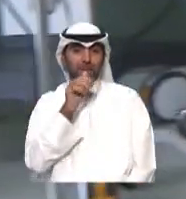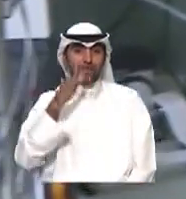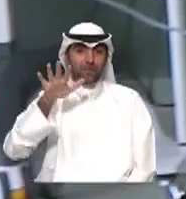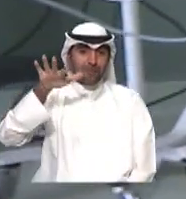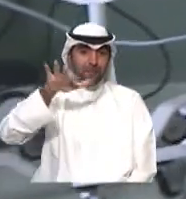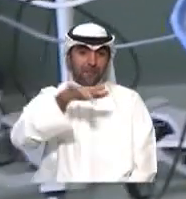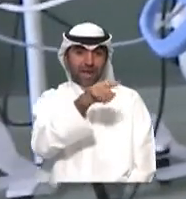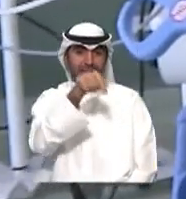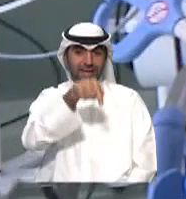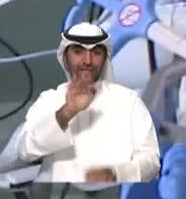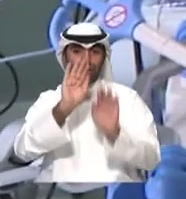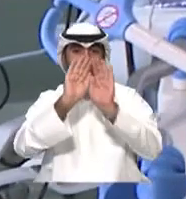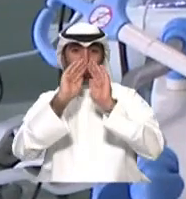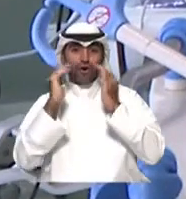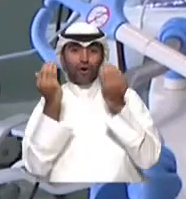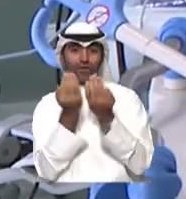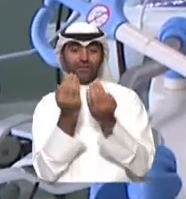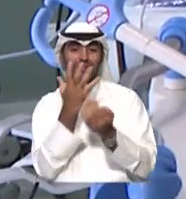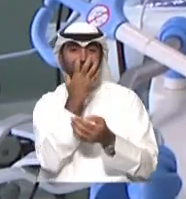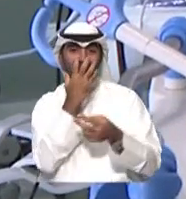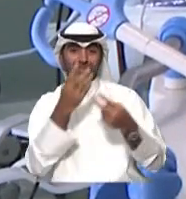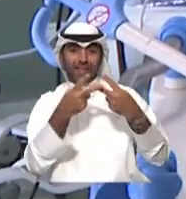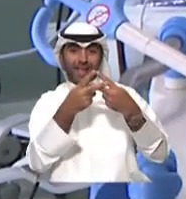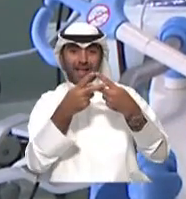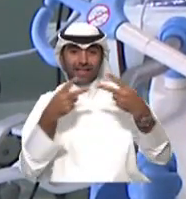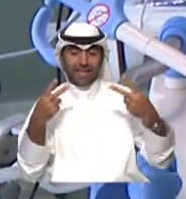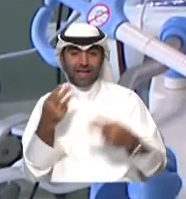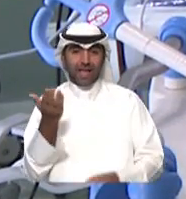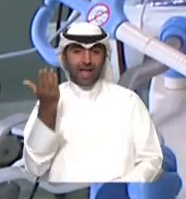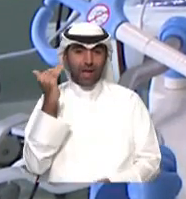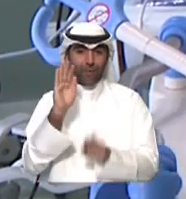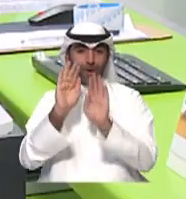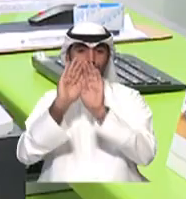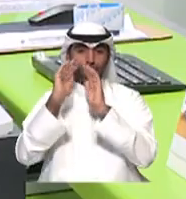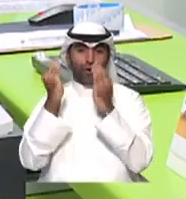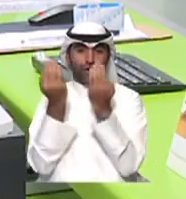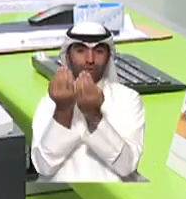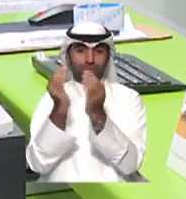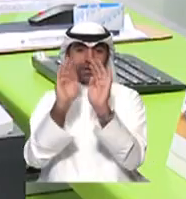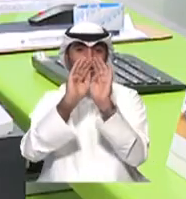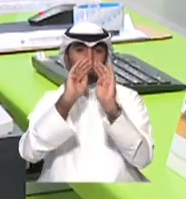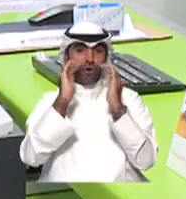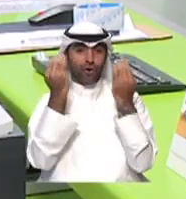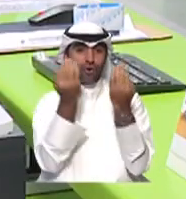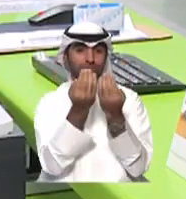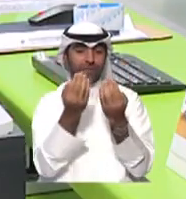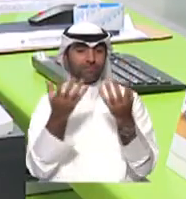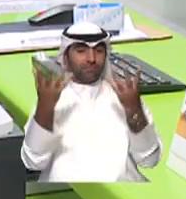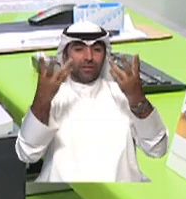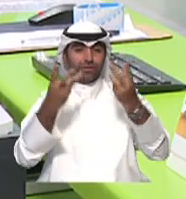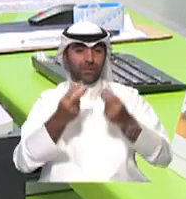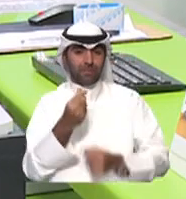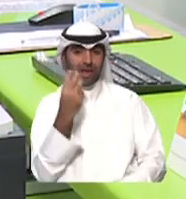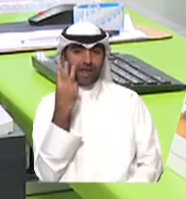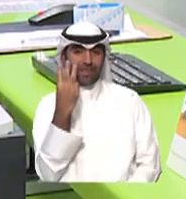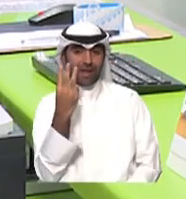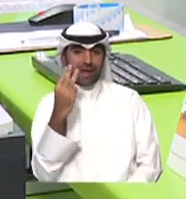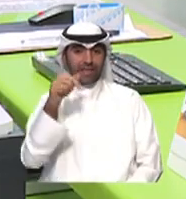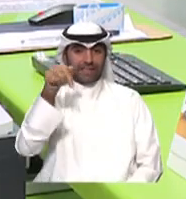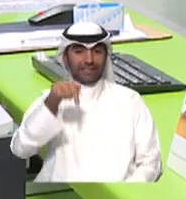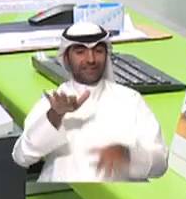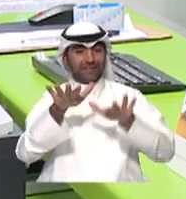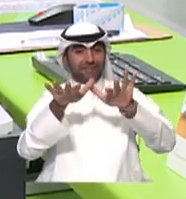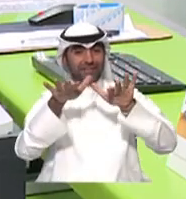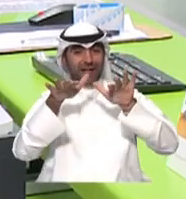ظهور الجائحة. طبعا كانت 3 عنايات مركزة في مستشفى الأميري مع